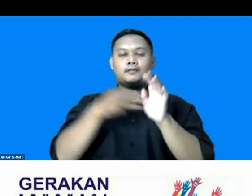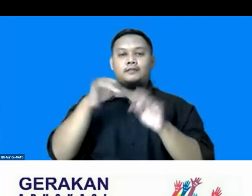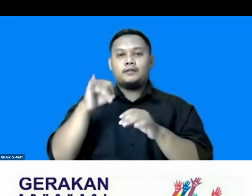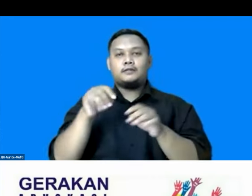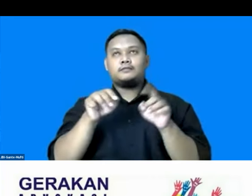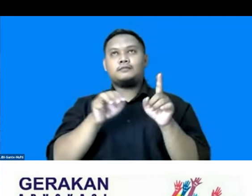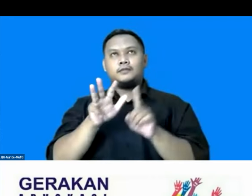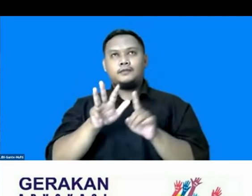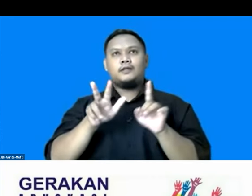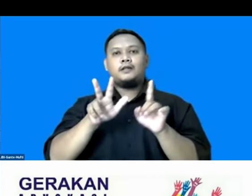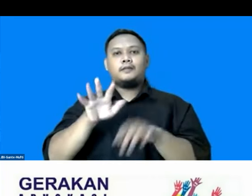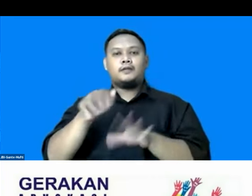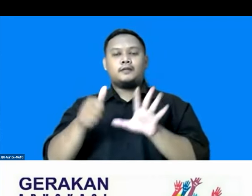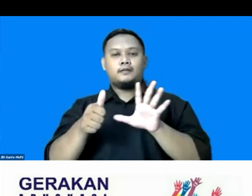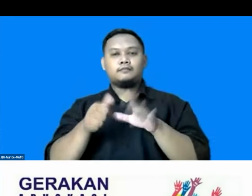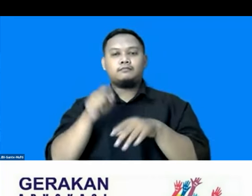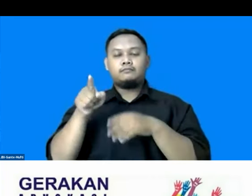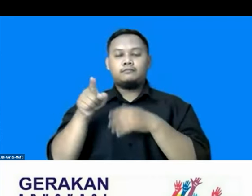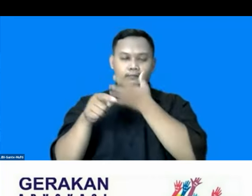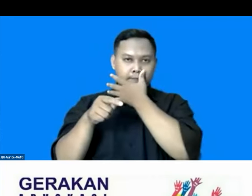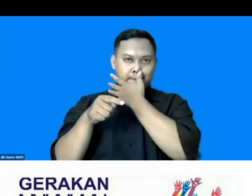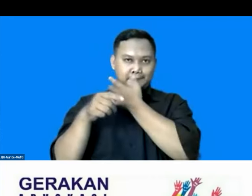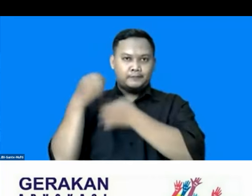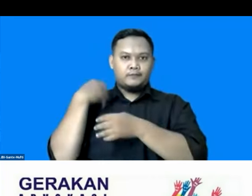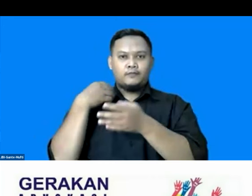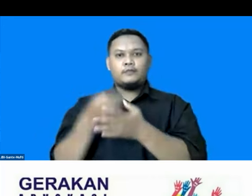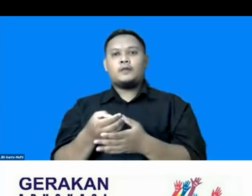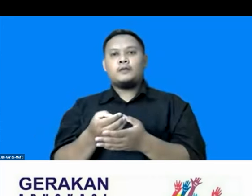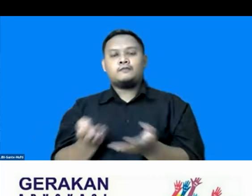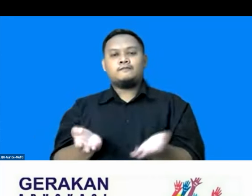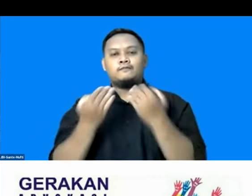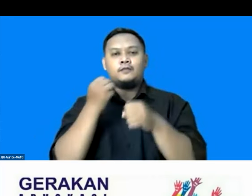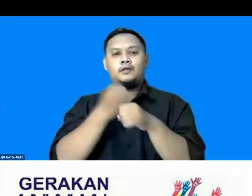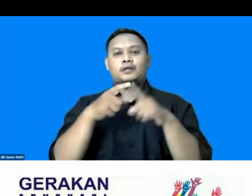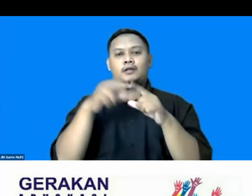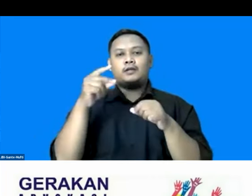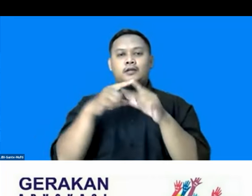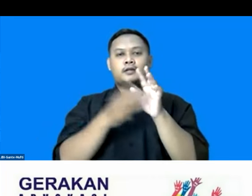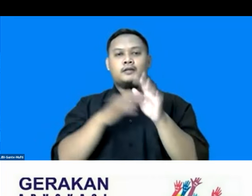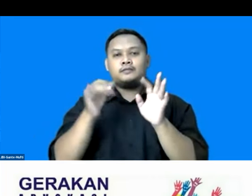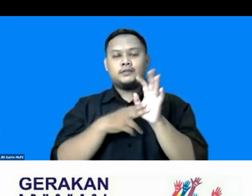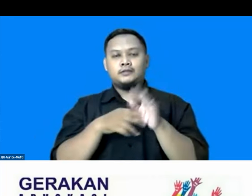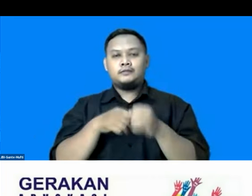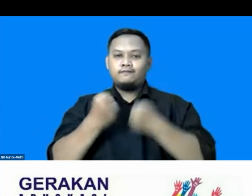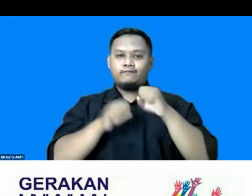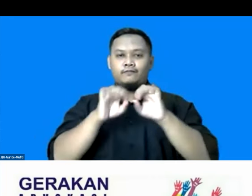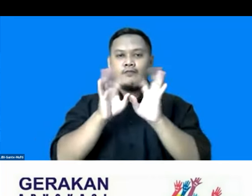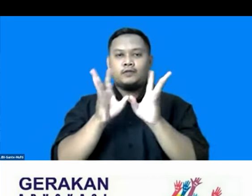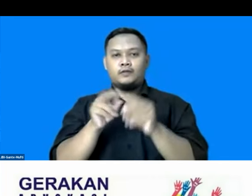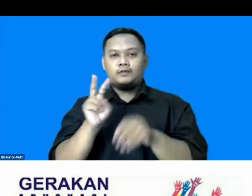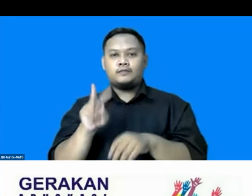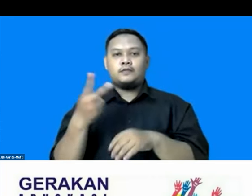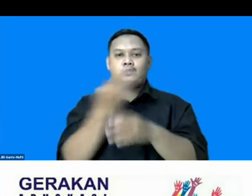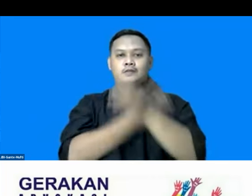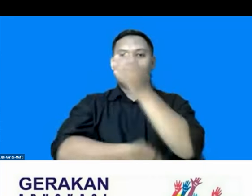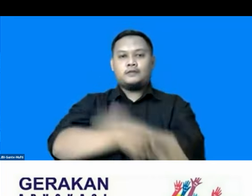1986. Beliau adalah founder dari Garamin atau Gerakan Advokasi Transformasi